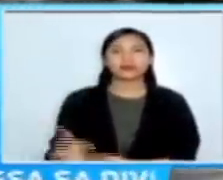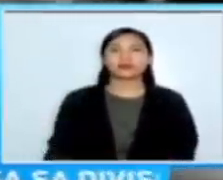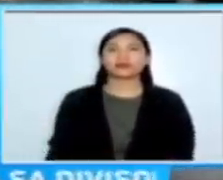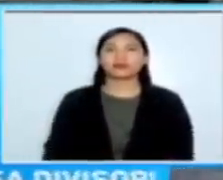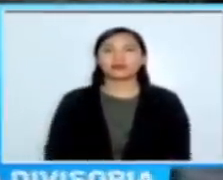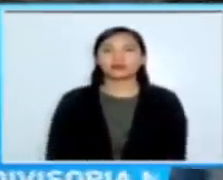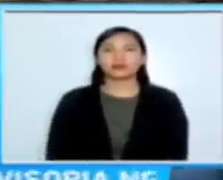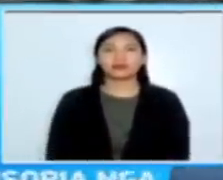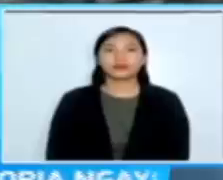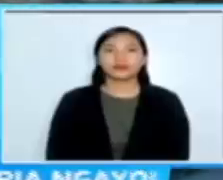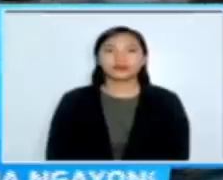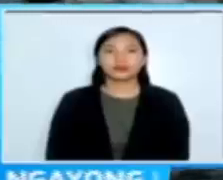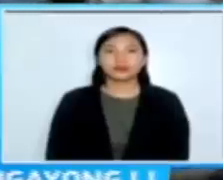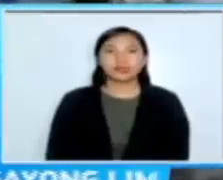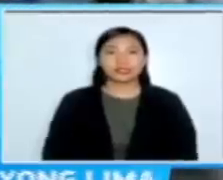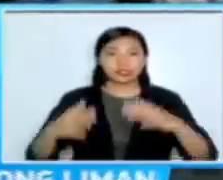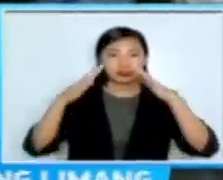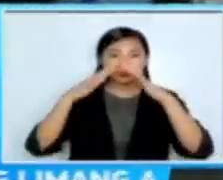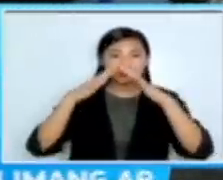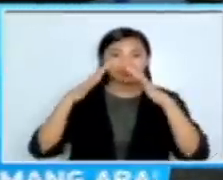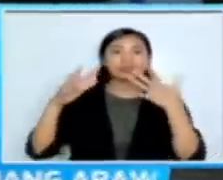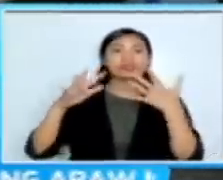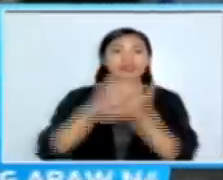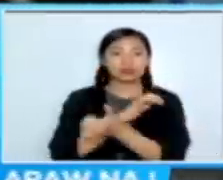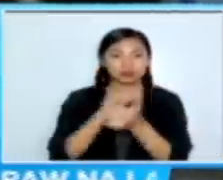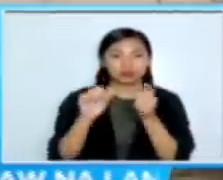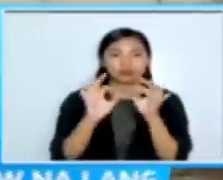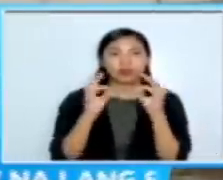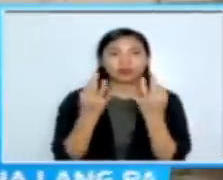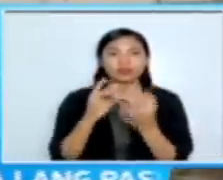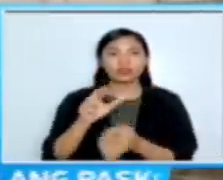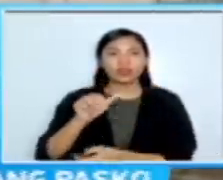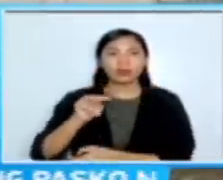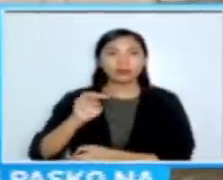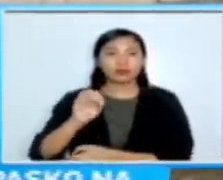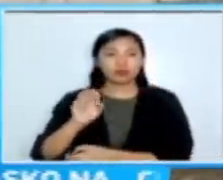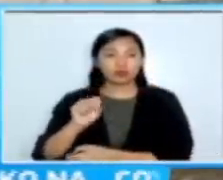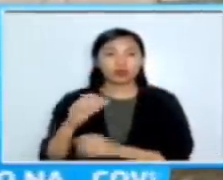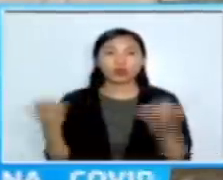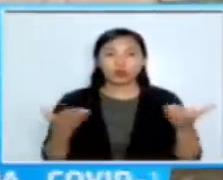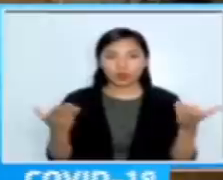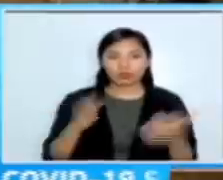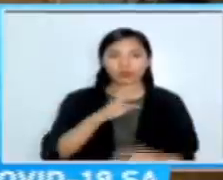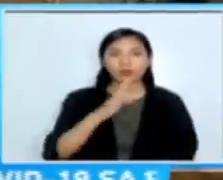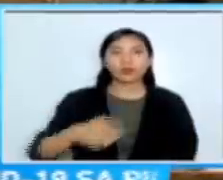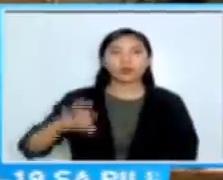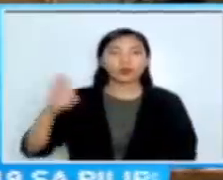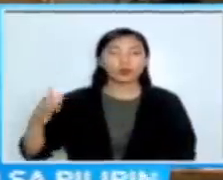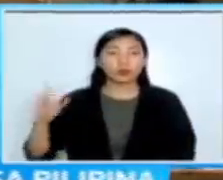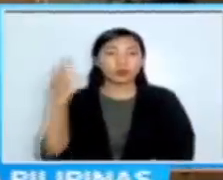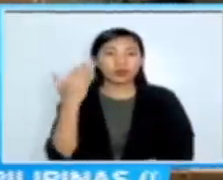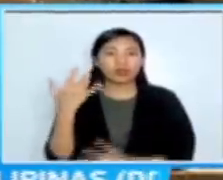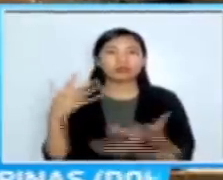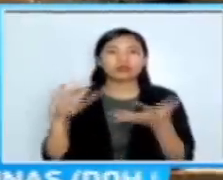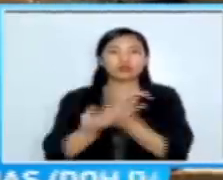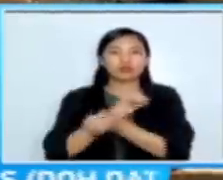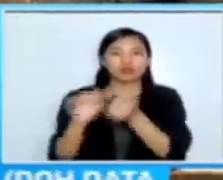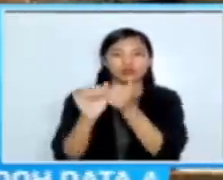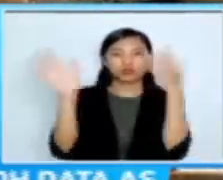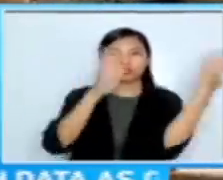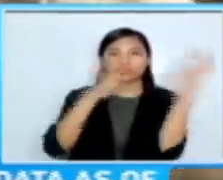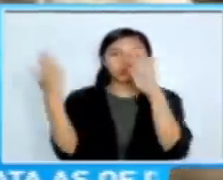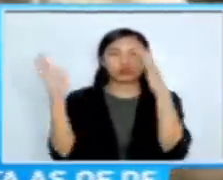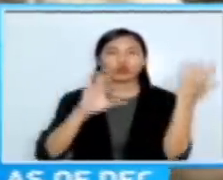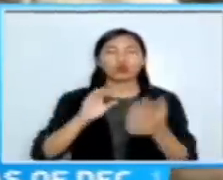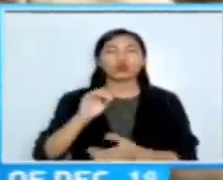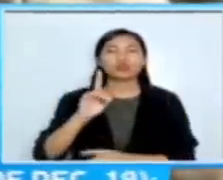Wasak ang bahay ng pamilya Ramos sa gitna ng Palayan, sa Kasati, Ubay, Bohol dahil sa pananalasa ng bagyong Odette. Pero hindi lang bahay ang kinuha sa kanila